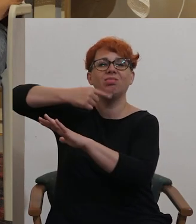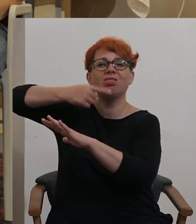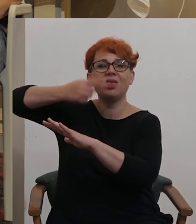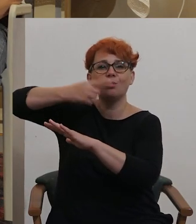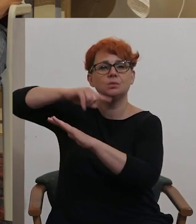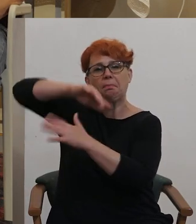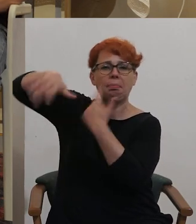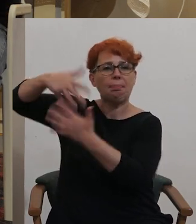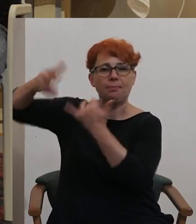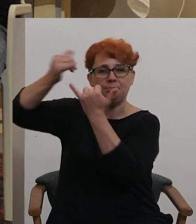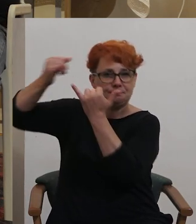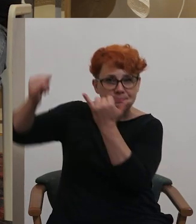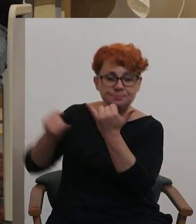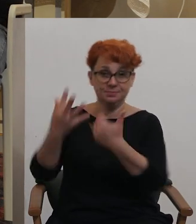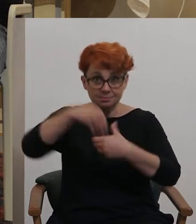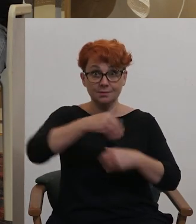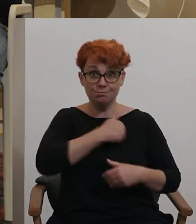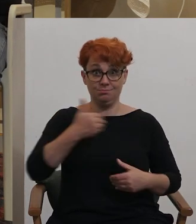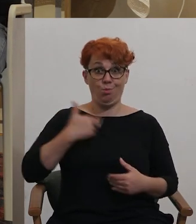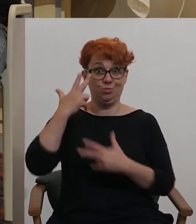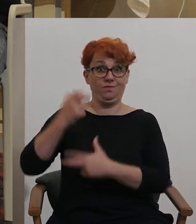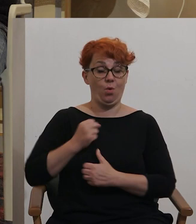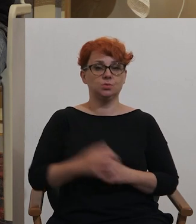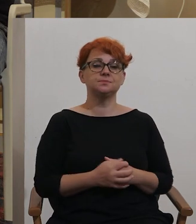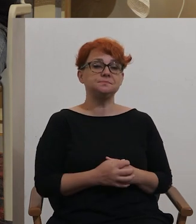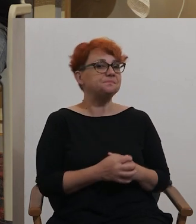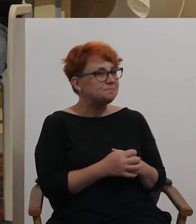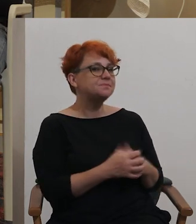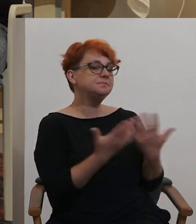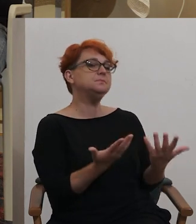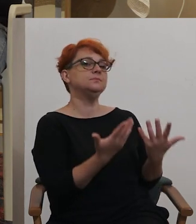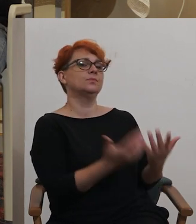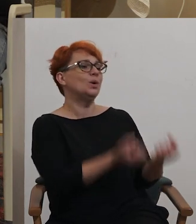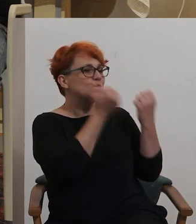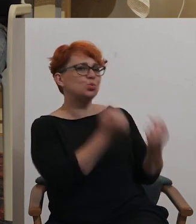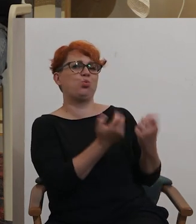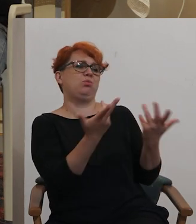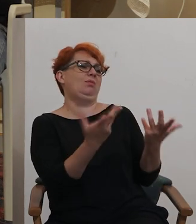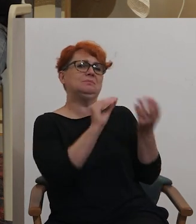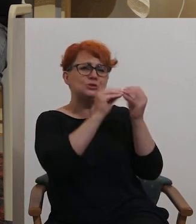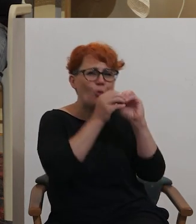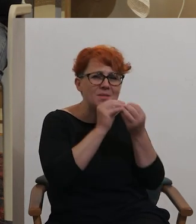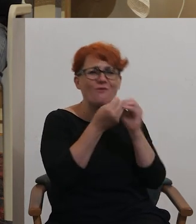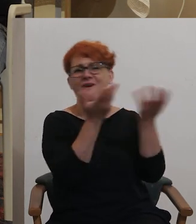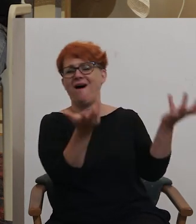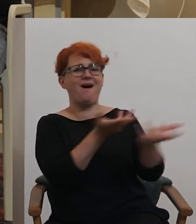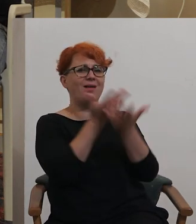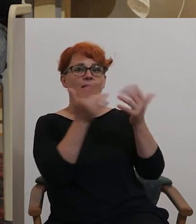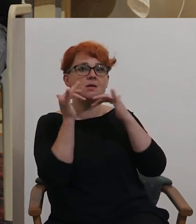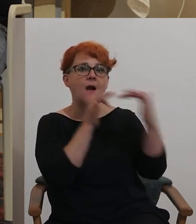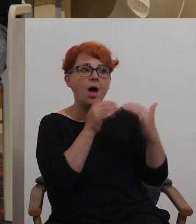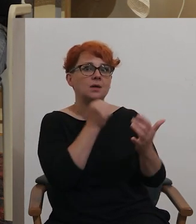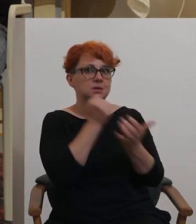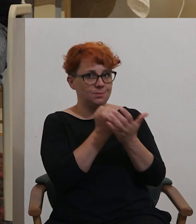kresowym mieszanym językiem. Takie trudne i skomplikowane relacje, sprawy w tej